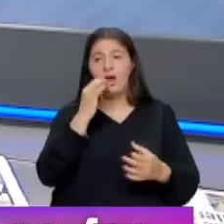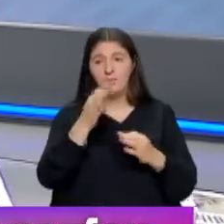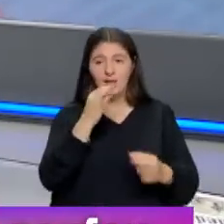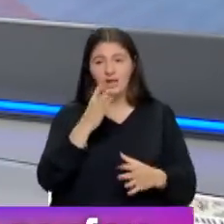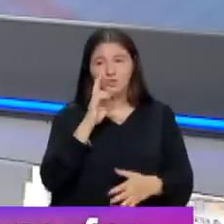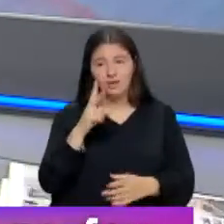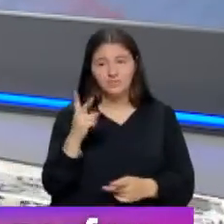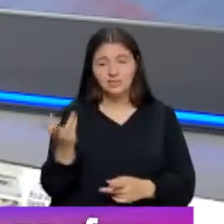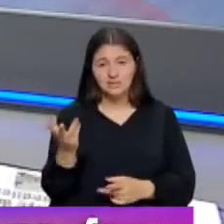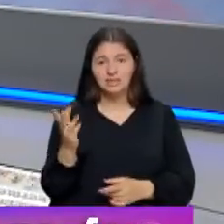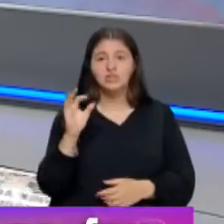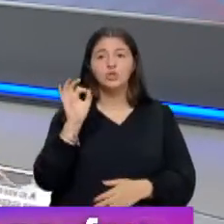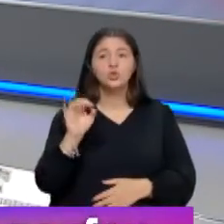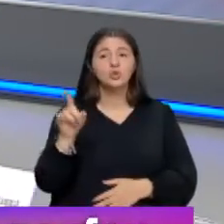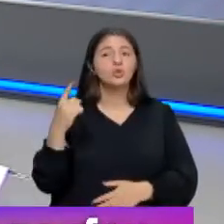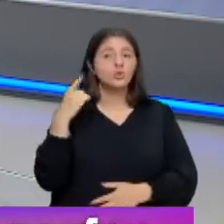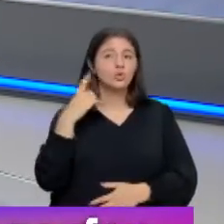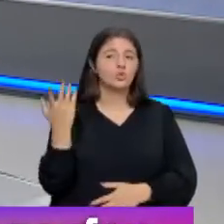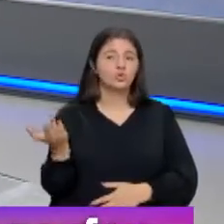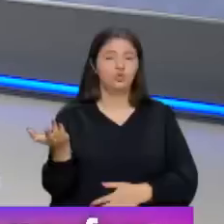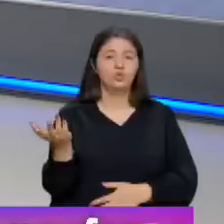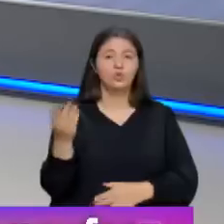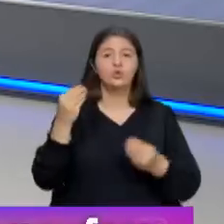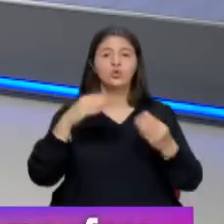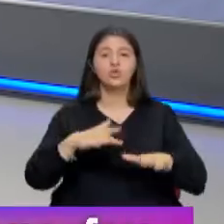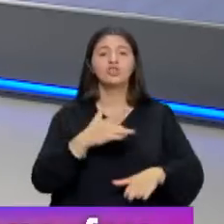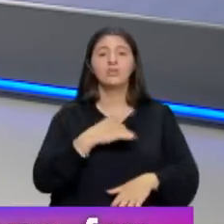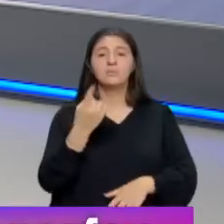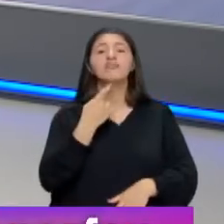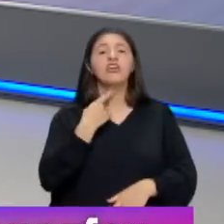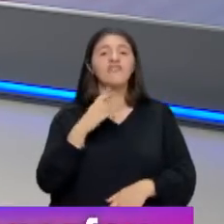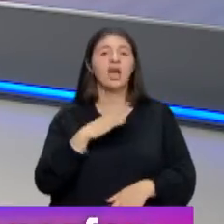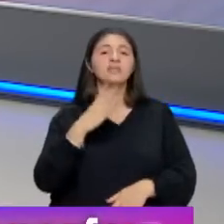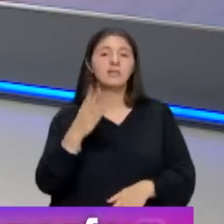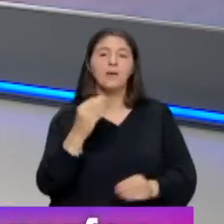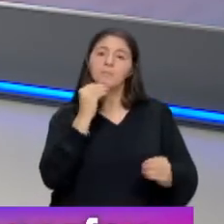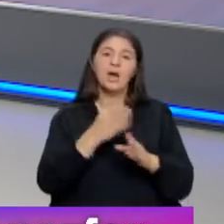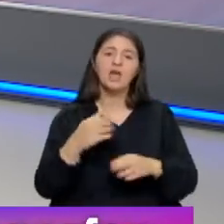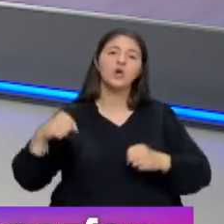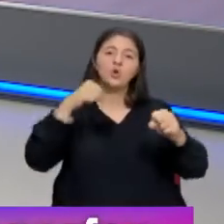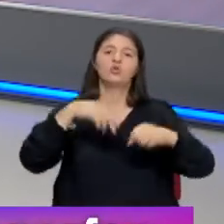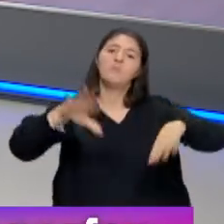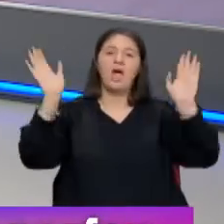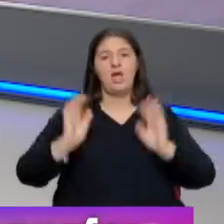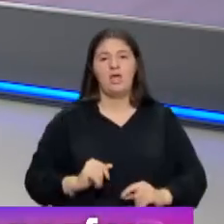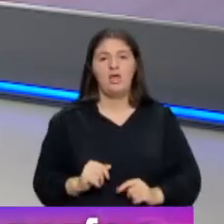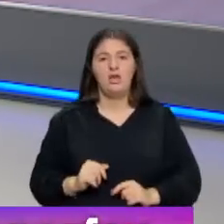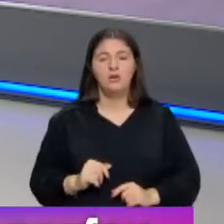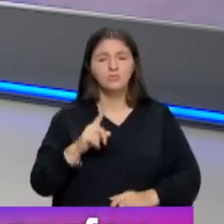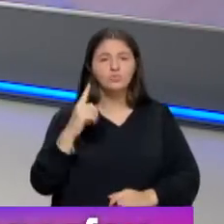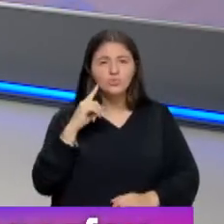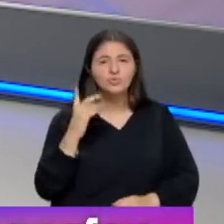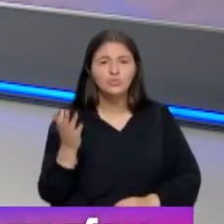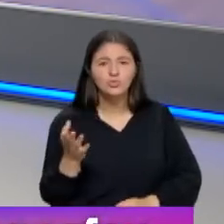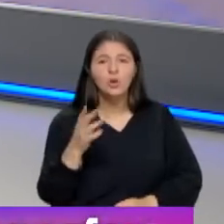haberler görebilirsiniz şunu duyduk Çünkü çocuğunuzun canı bir şey çeker markete götürmeyin bunu duyduk